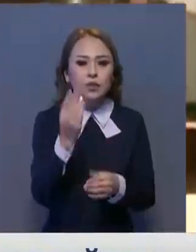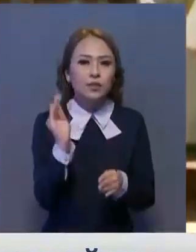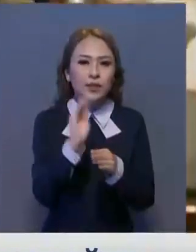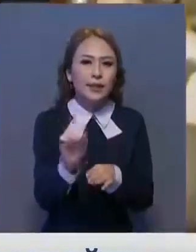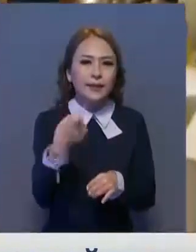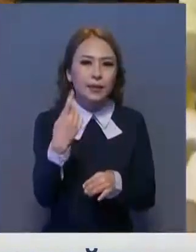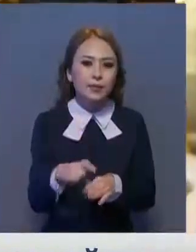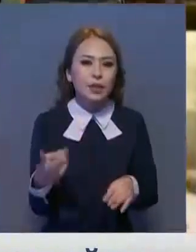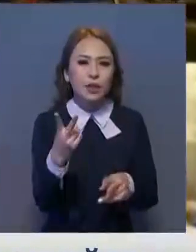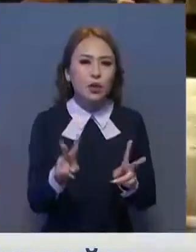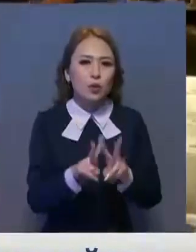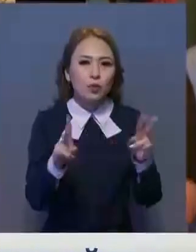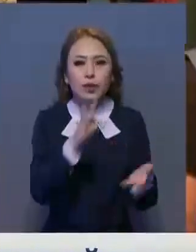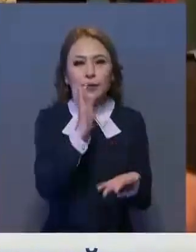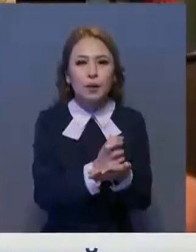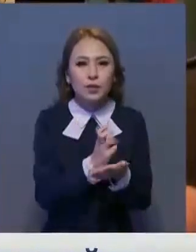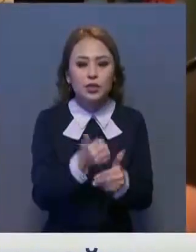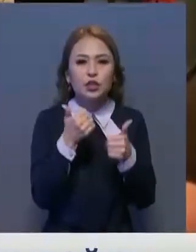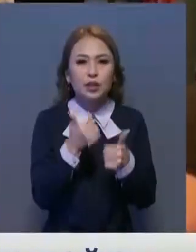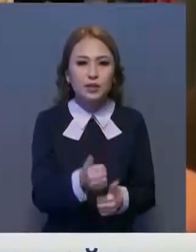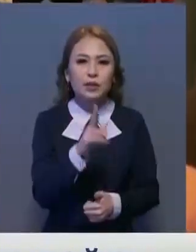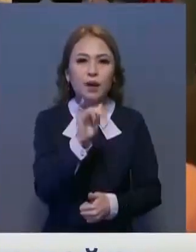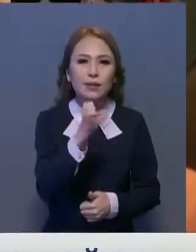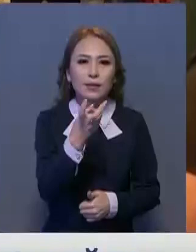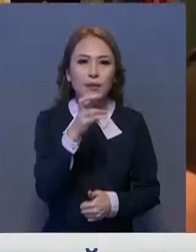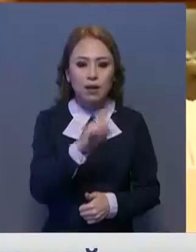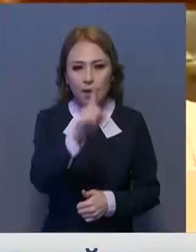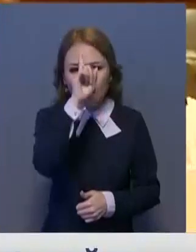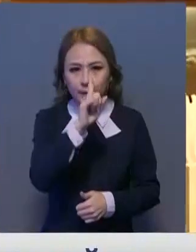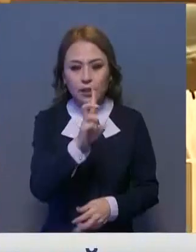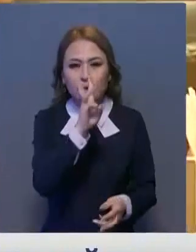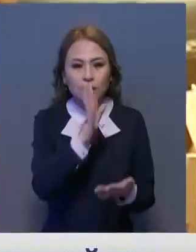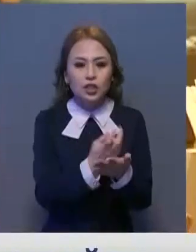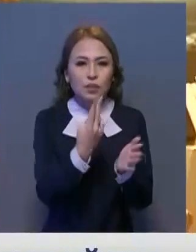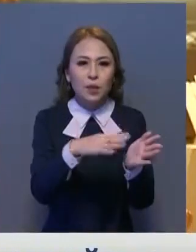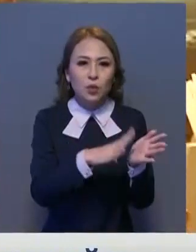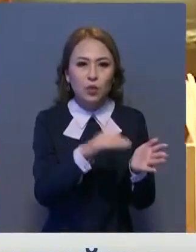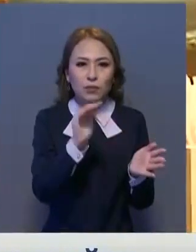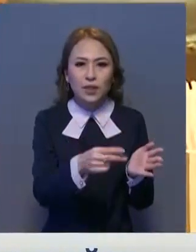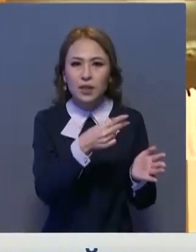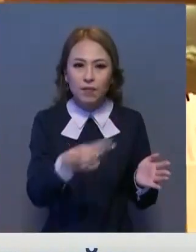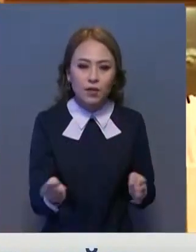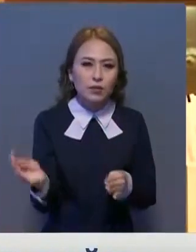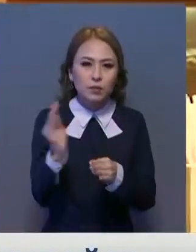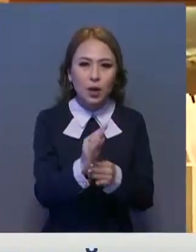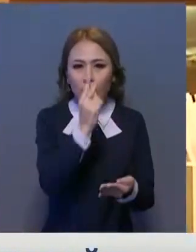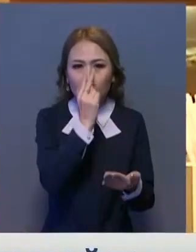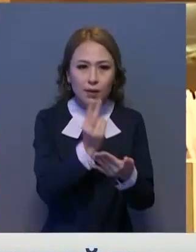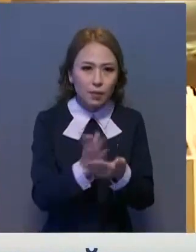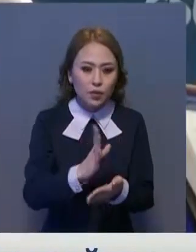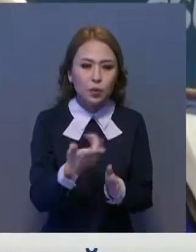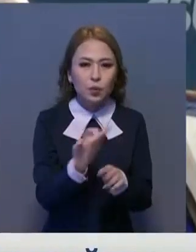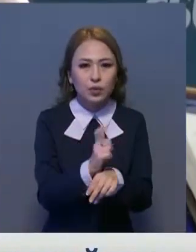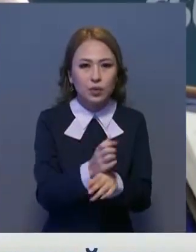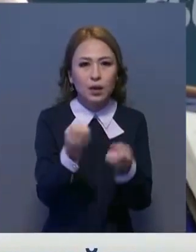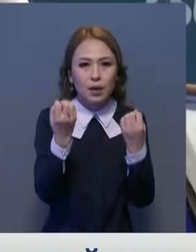химик. Екеуінің де табысы жақсы. Канцлер айлық жалақысы 29 000 евро екенін жасырмайды. Соған қарамастан өте